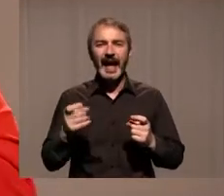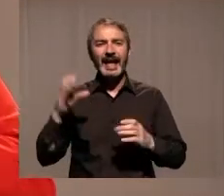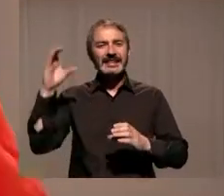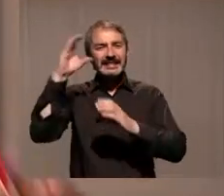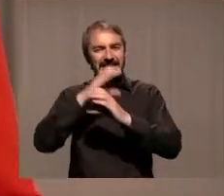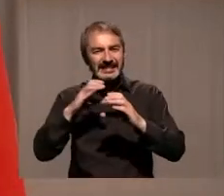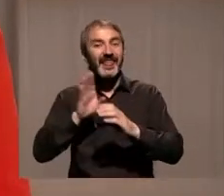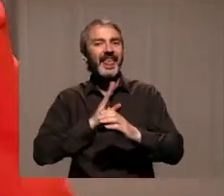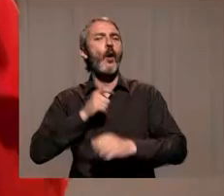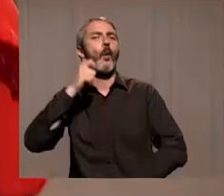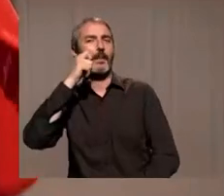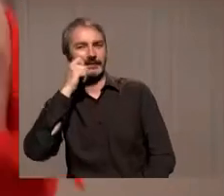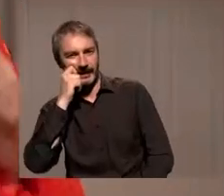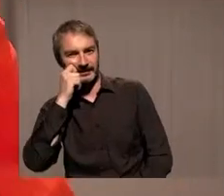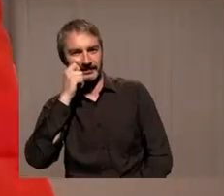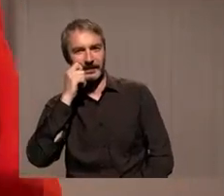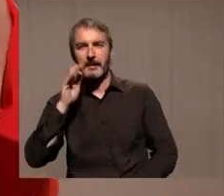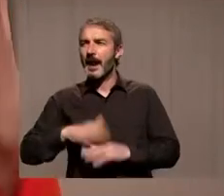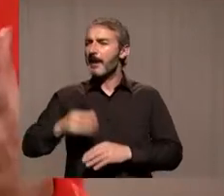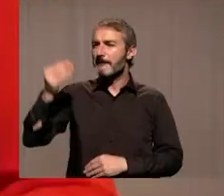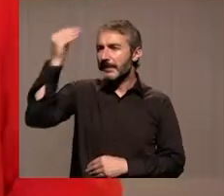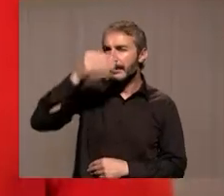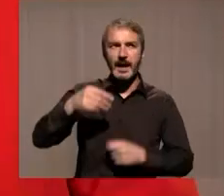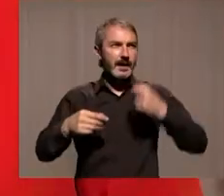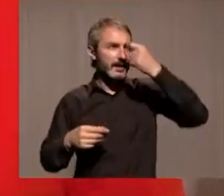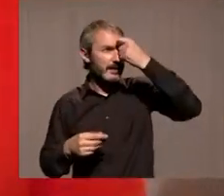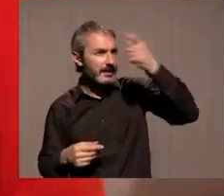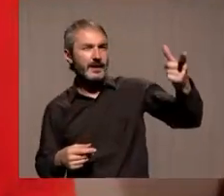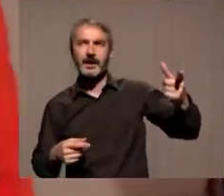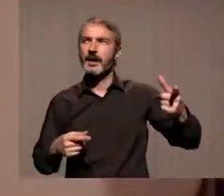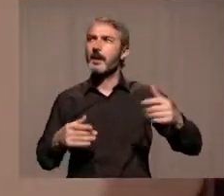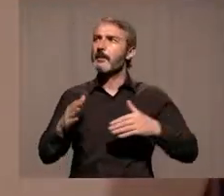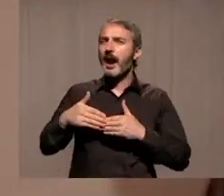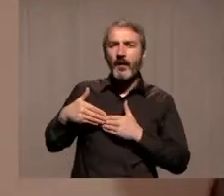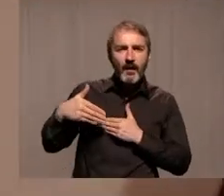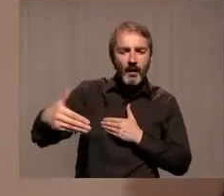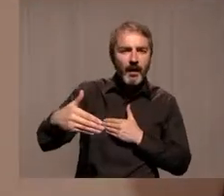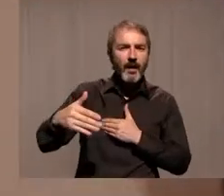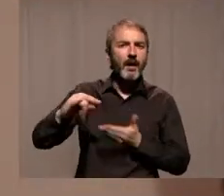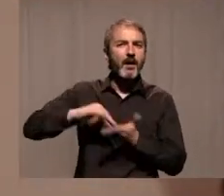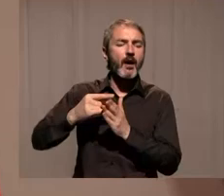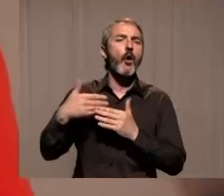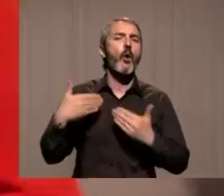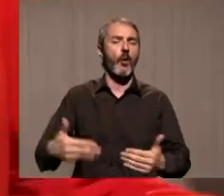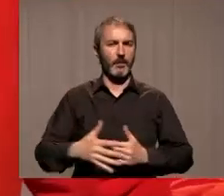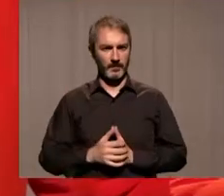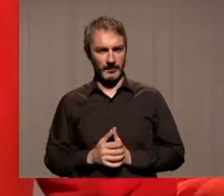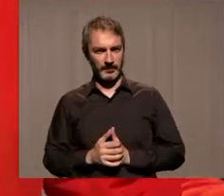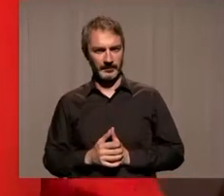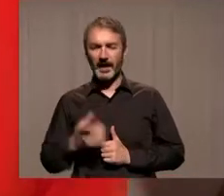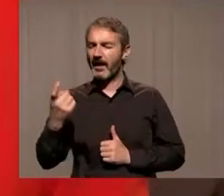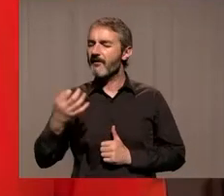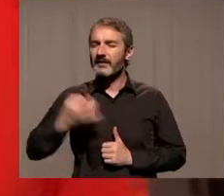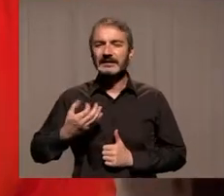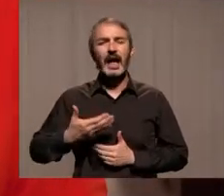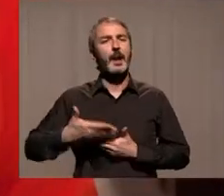humanitats, totes les dimensions, per poder pensar, per poder imaginar com sortiríem d'aquí, que també necessitàvem el periodisme